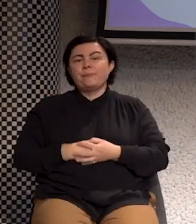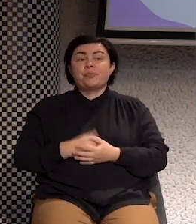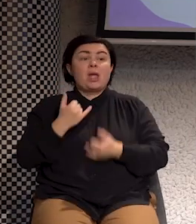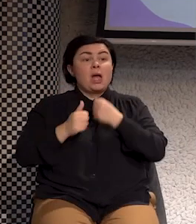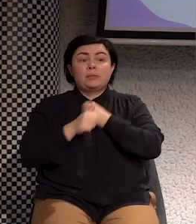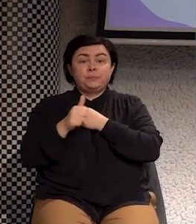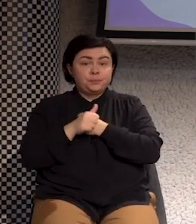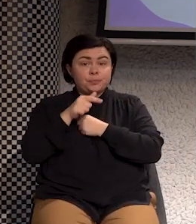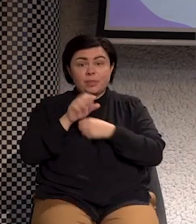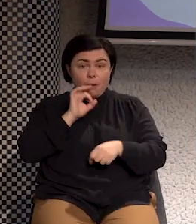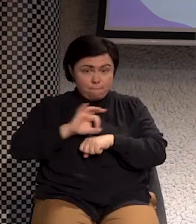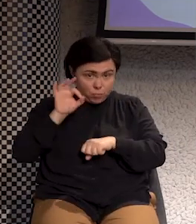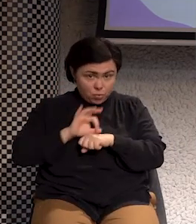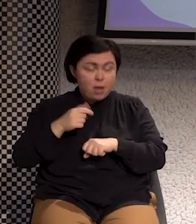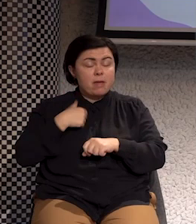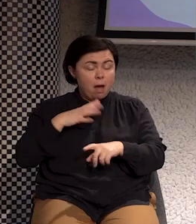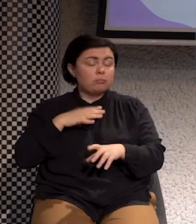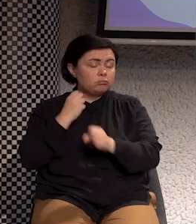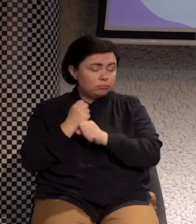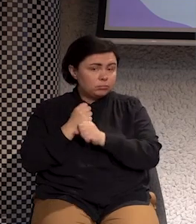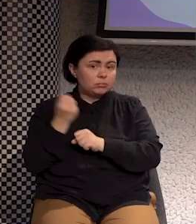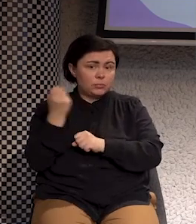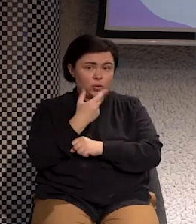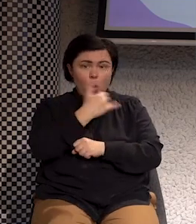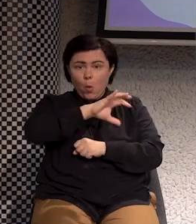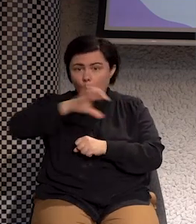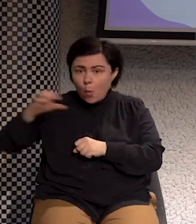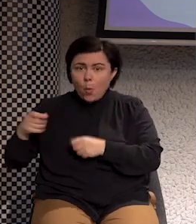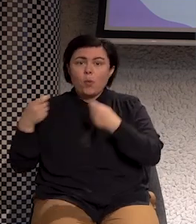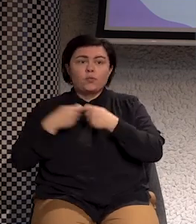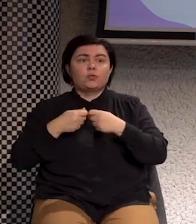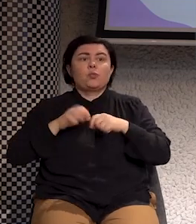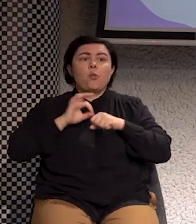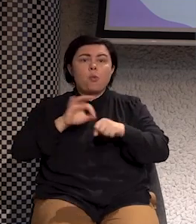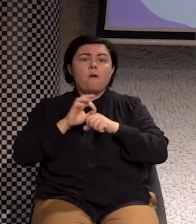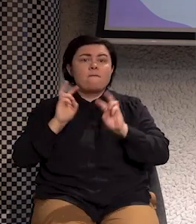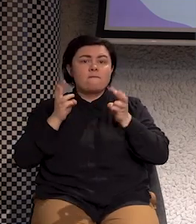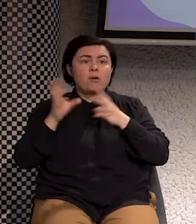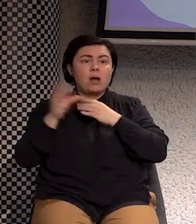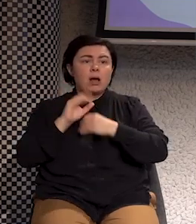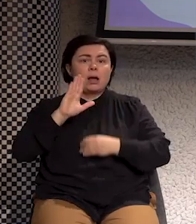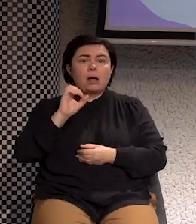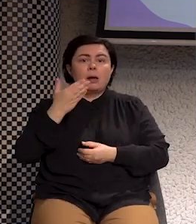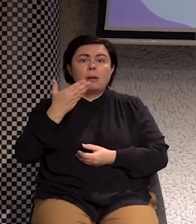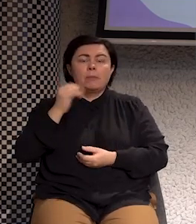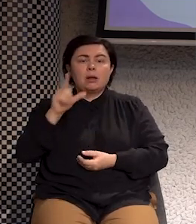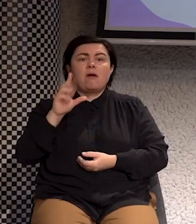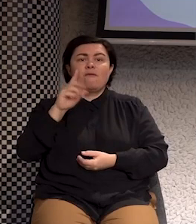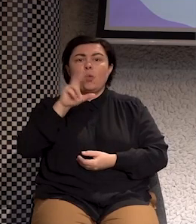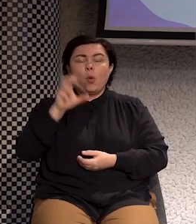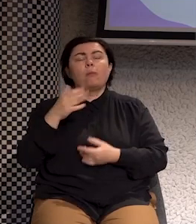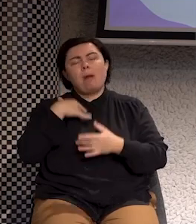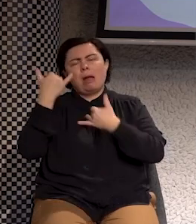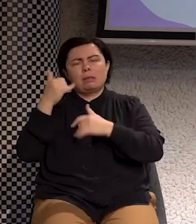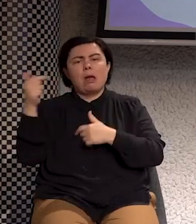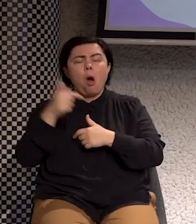Jeżeli chodzi o sam ten projekt, to ja pracowałem z trzema grupami i współprowadziłem warsztaty z Kamilem Błochem, który z innych